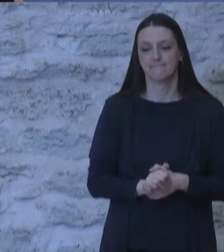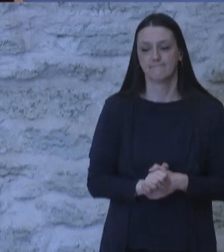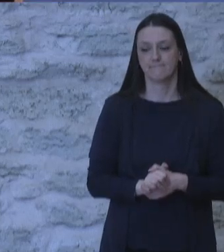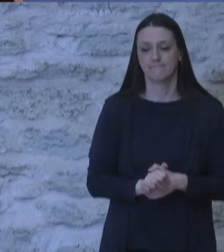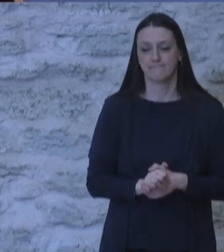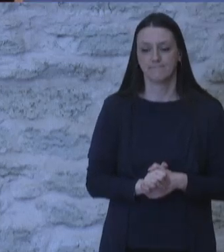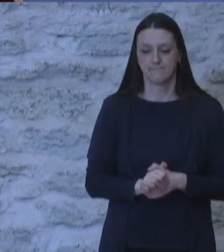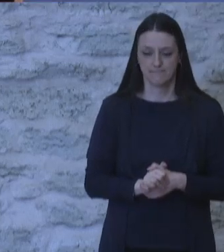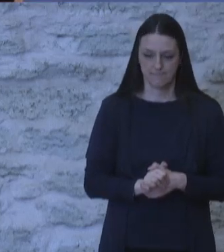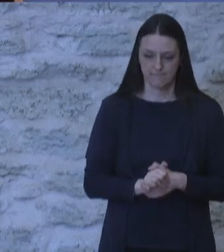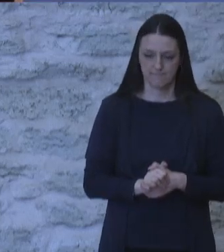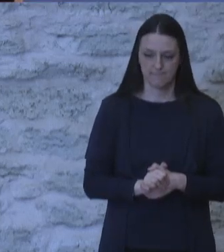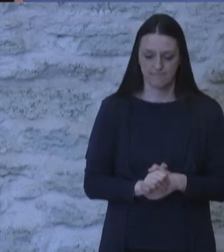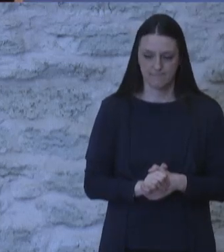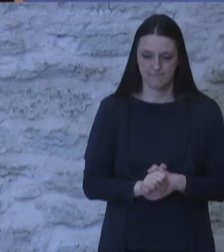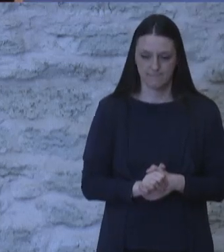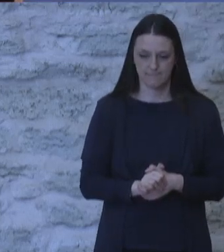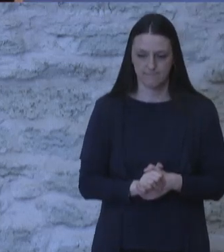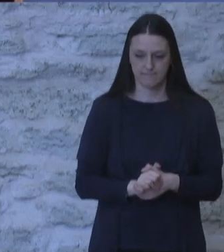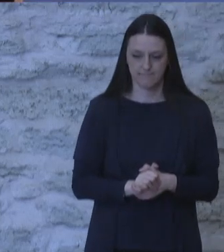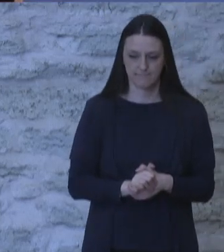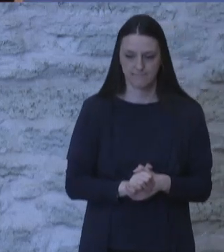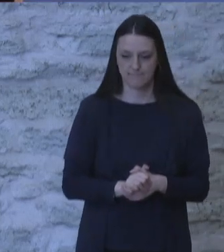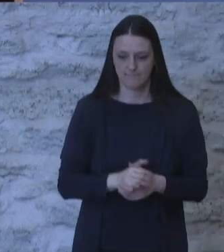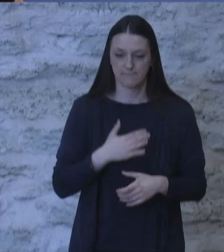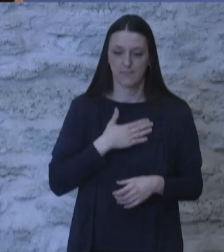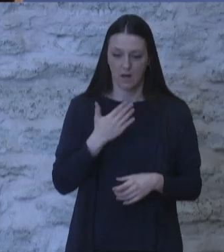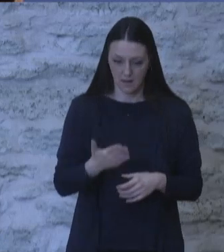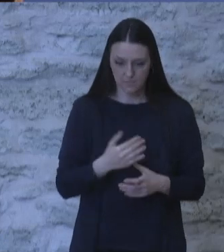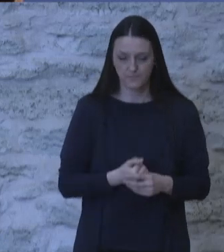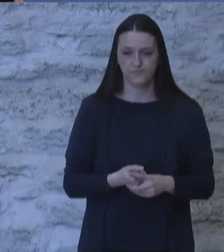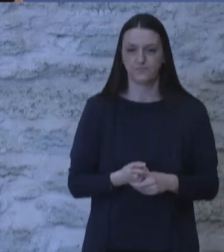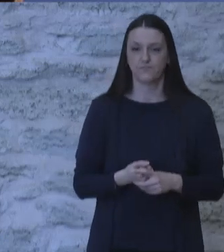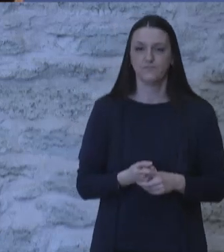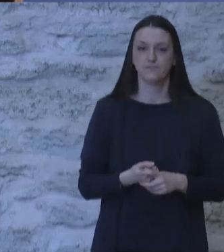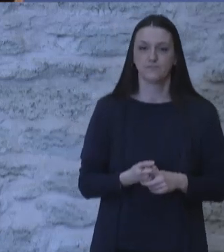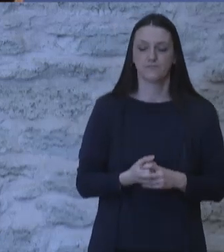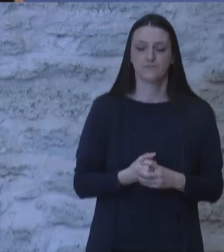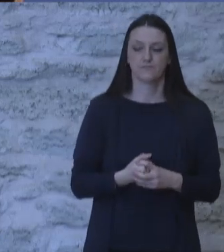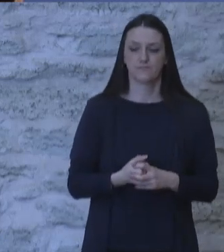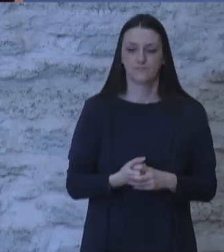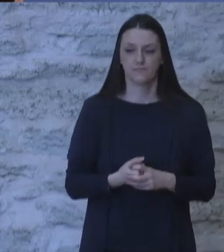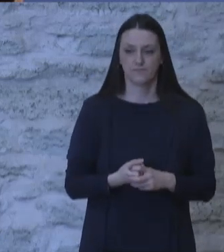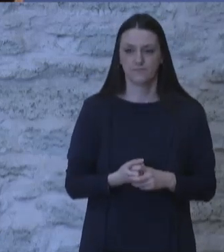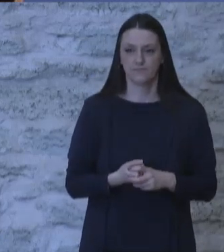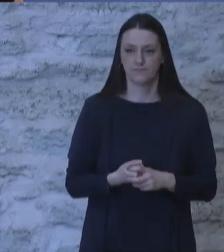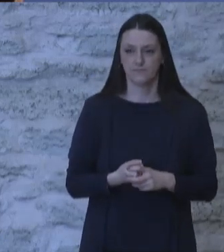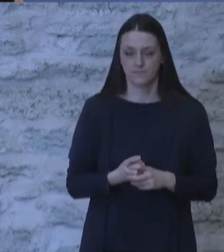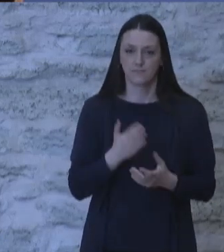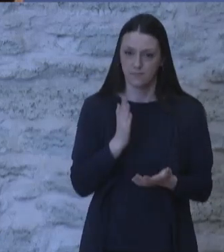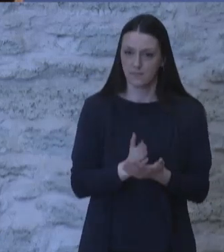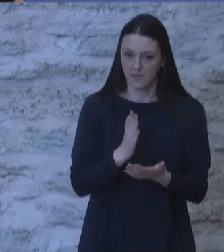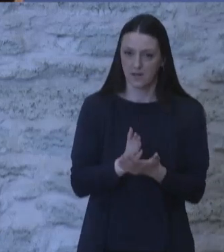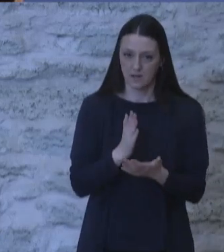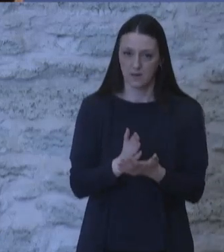aastatud riigikogu esimees, aastatud riigikogu liikmed. Kahtlamata